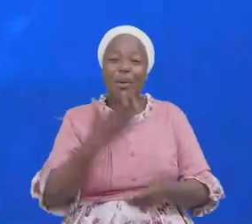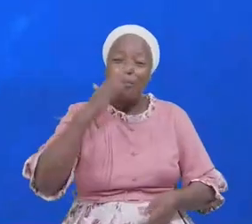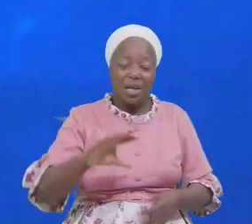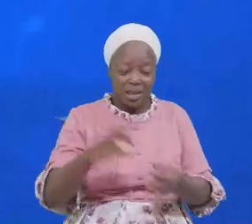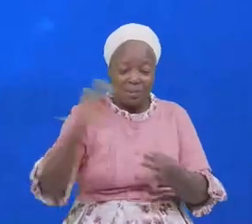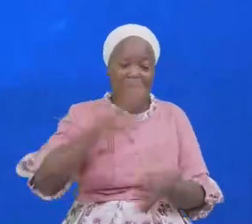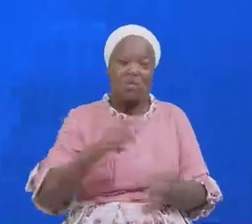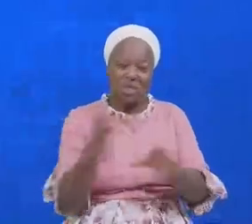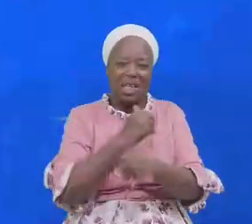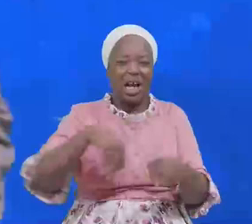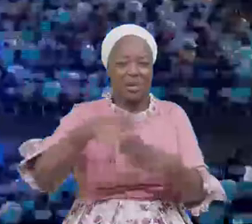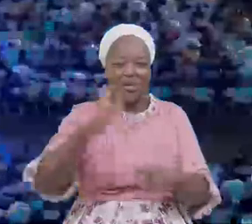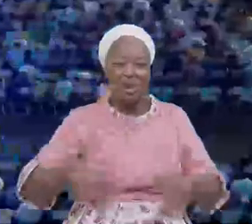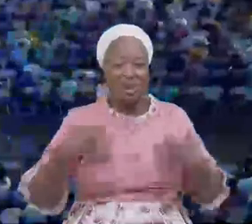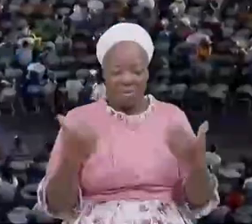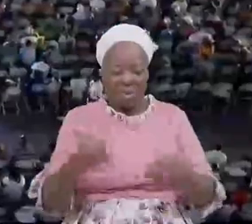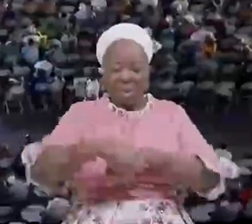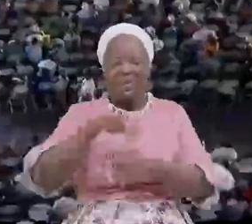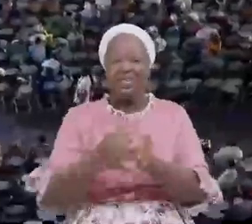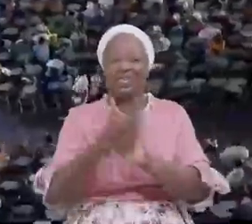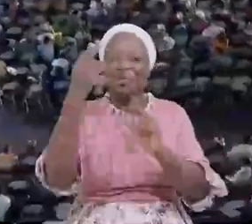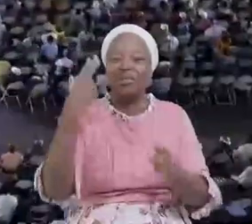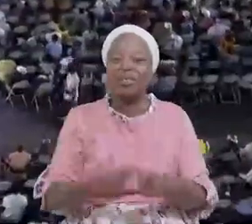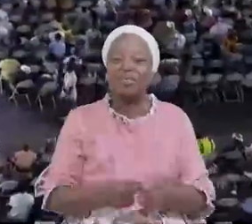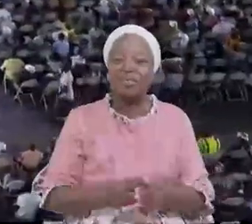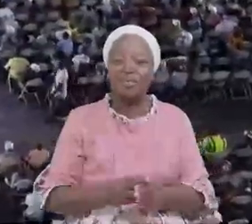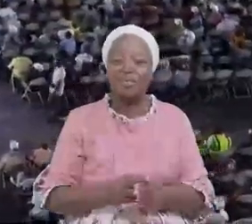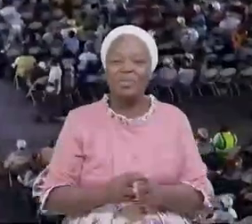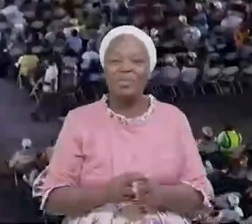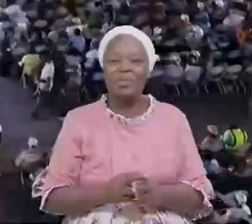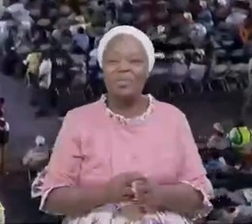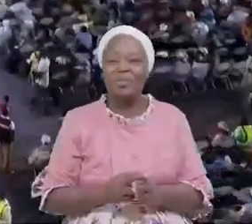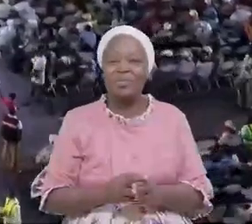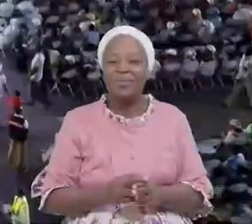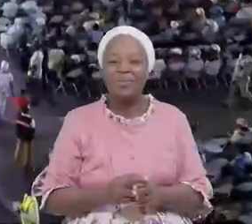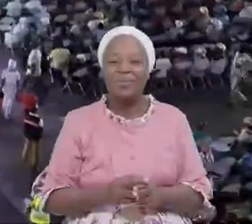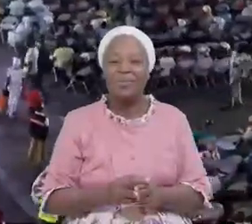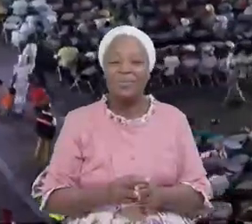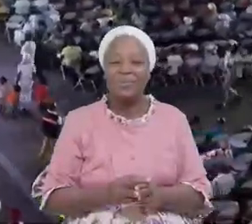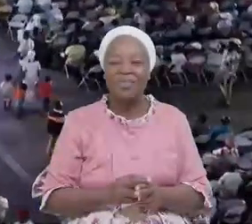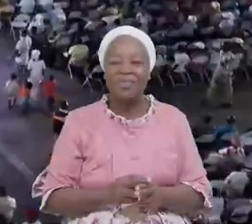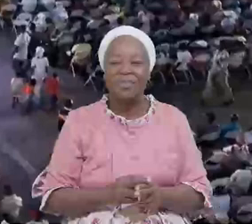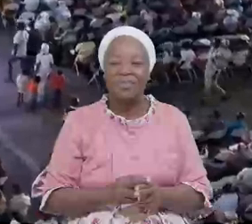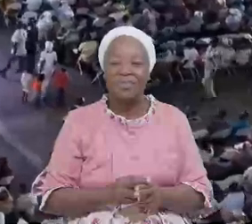ce mal, cette nature féroce, il va l'arracher de ta vie ce soir au nom de Jésus.